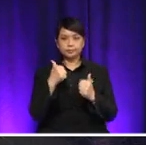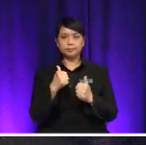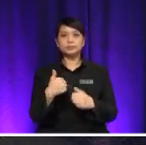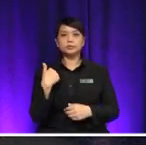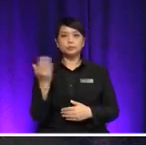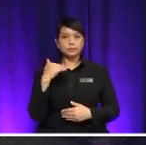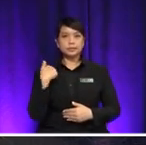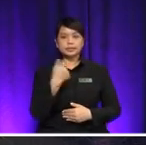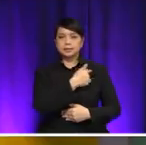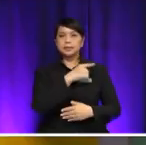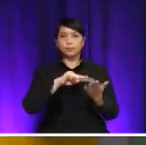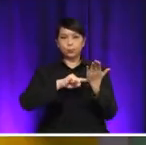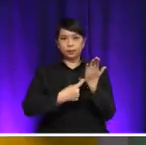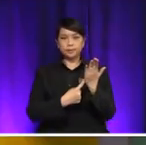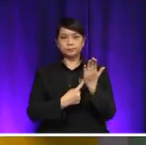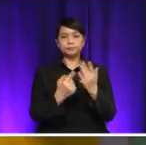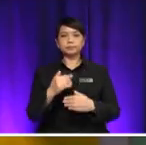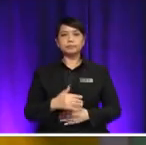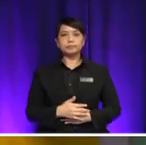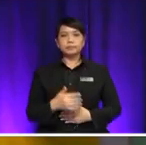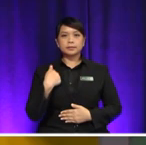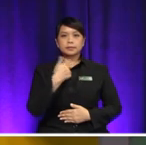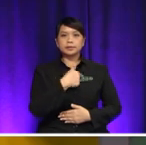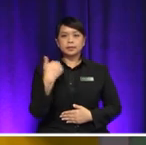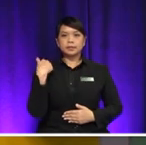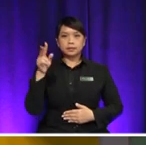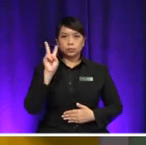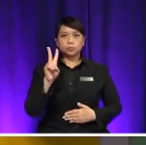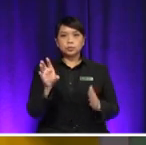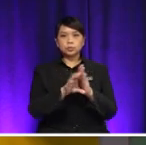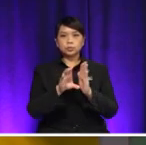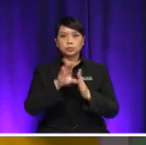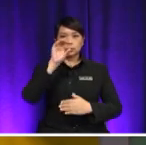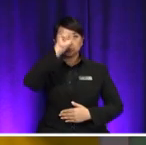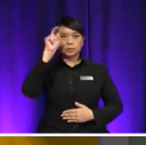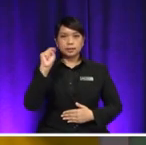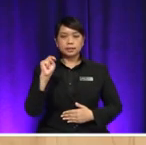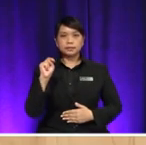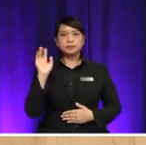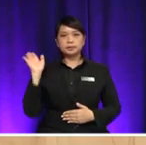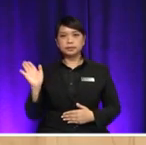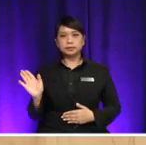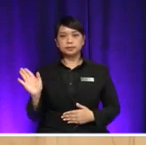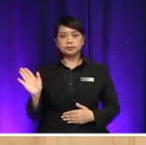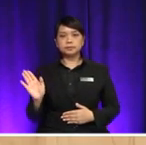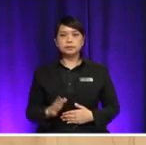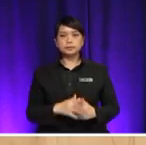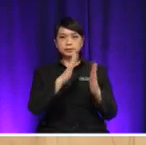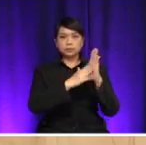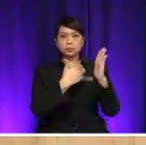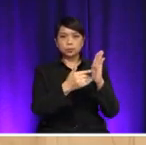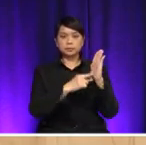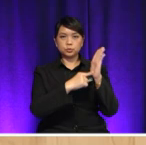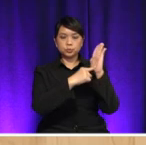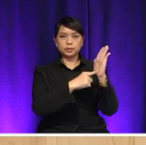oke sampailah Irfan Oke kita ada dua contoh soal Oke soal yang pertama Oke jadwal menunjukkan